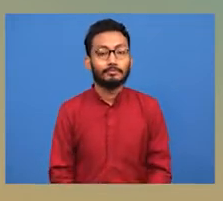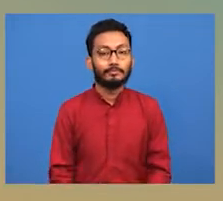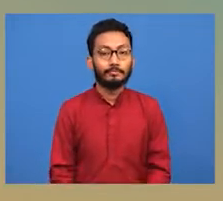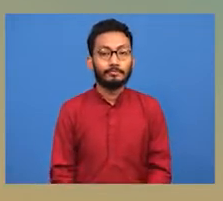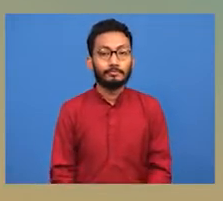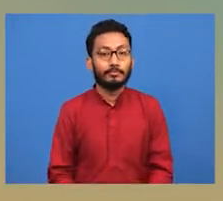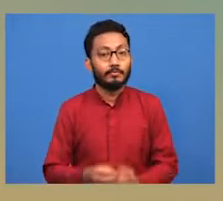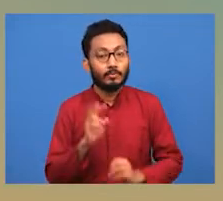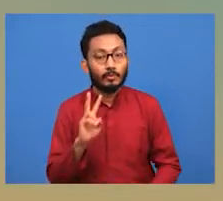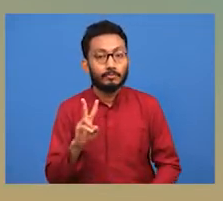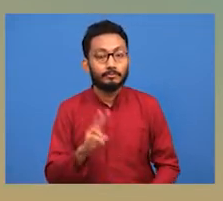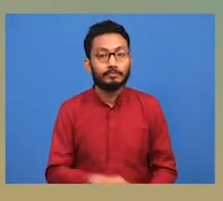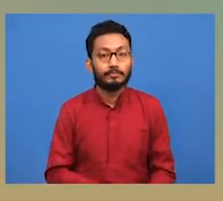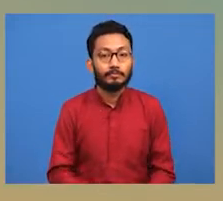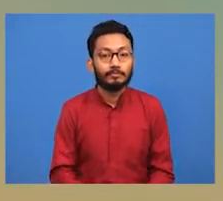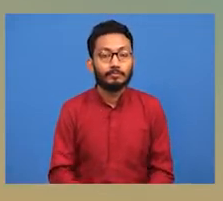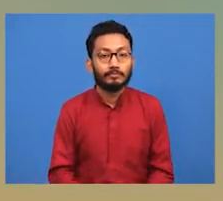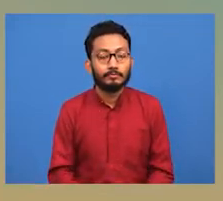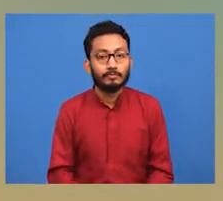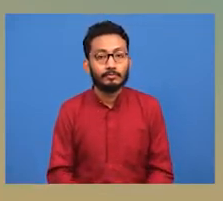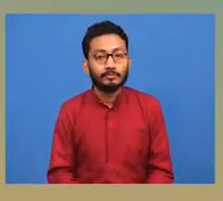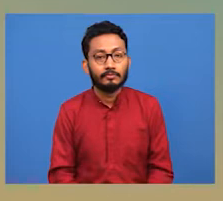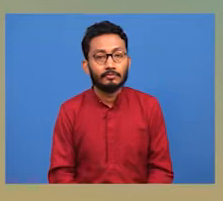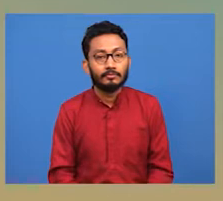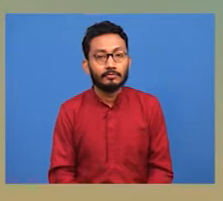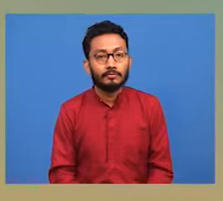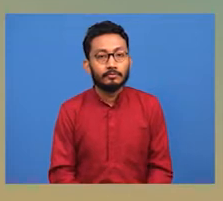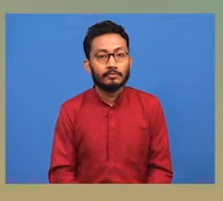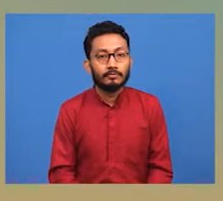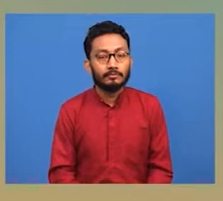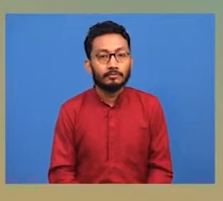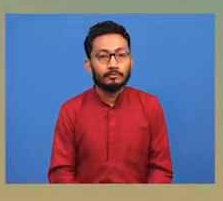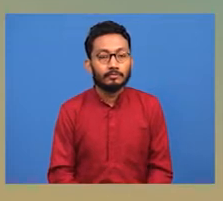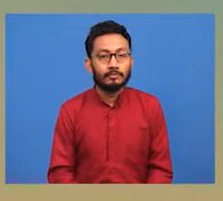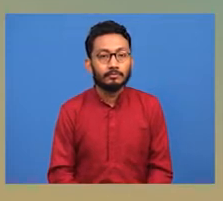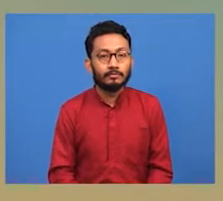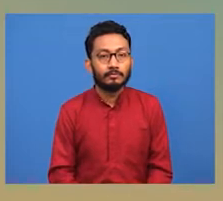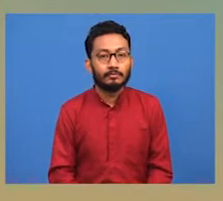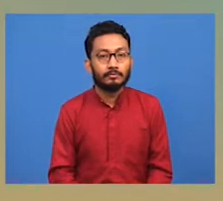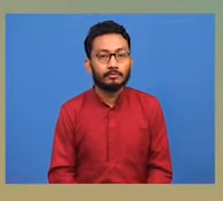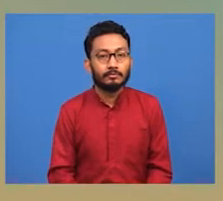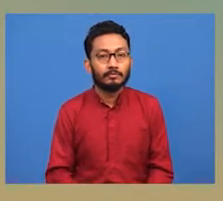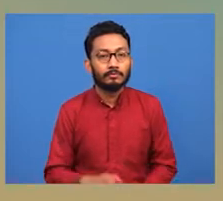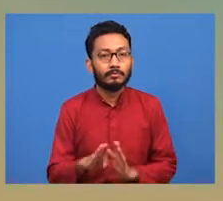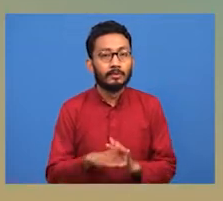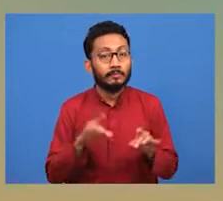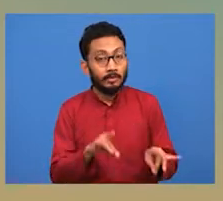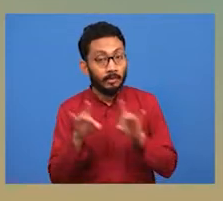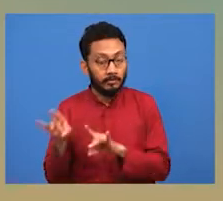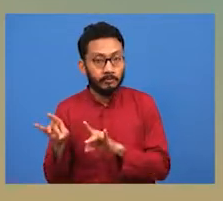Gambar kedua, kata kerja aktif tak transitif berpelengkap ialah berpindah.